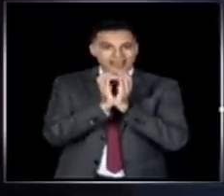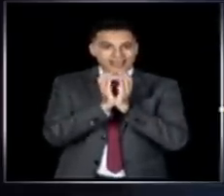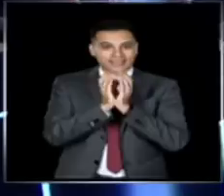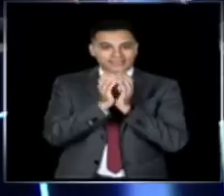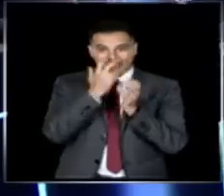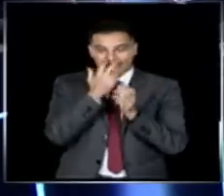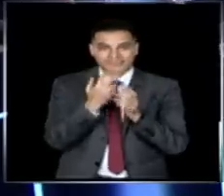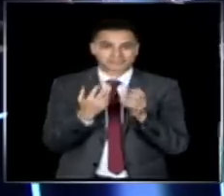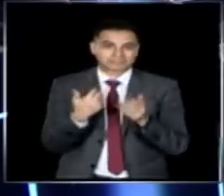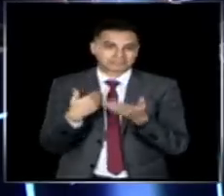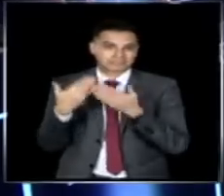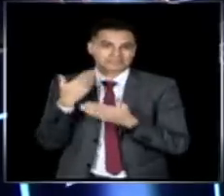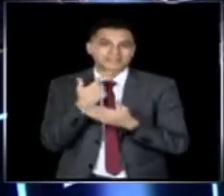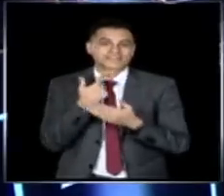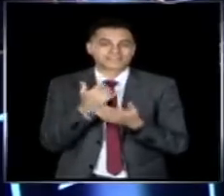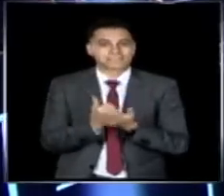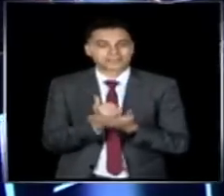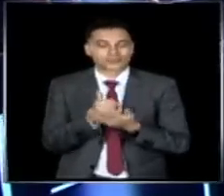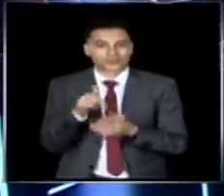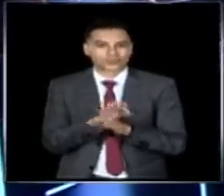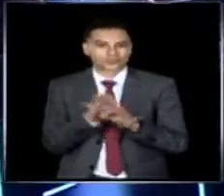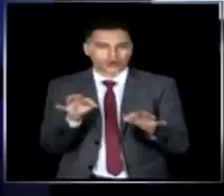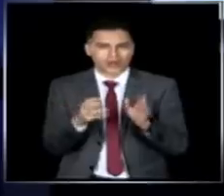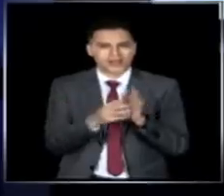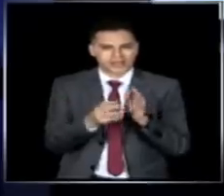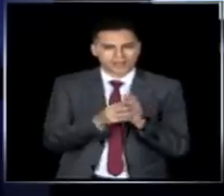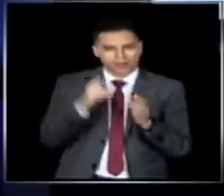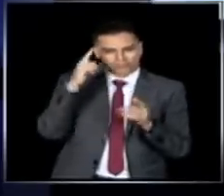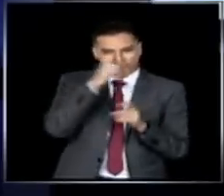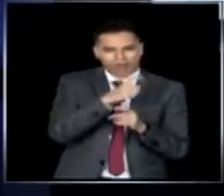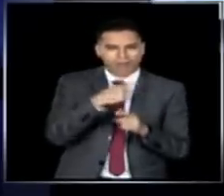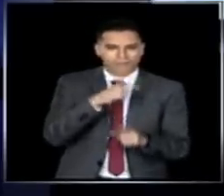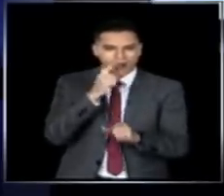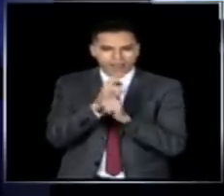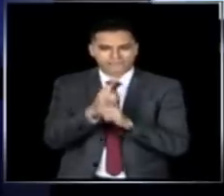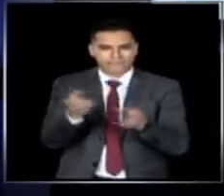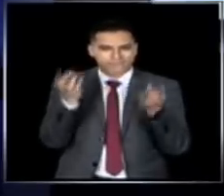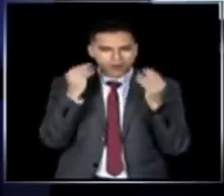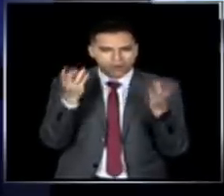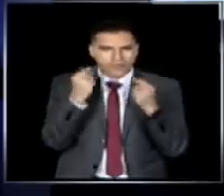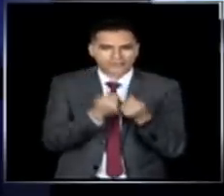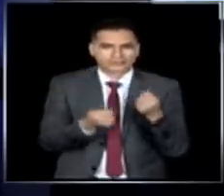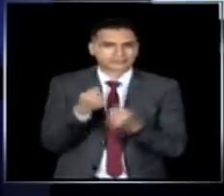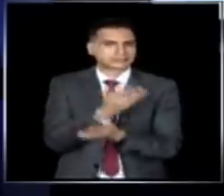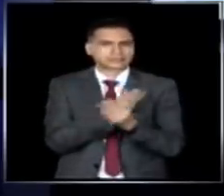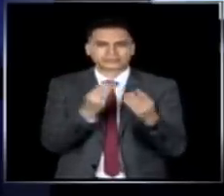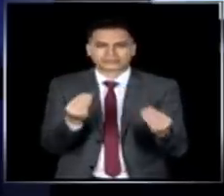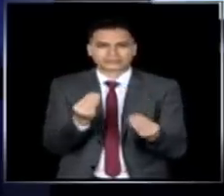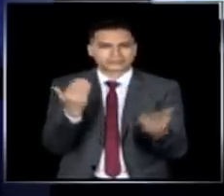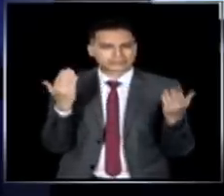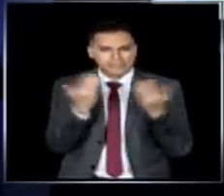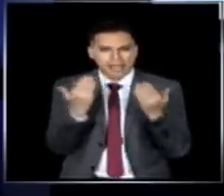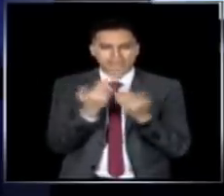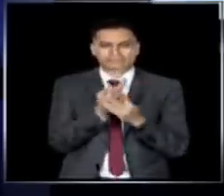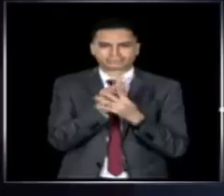جامعات وبنمثل محافظه كامله يعني، فبقى ضغط اعلى. بنتقابل كل اسبوع وبنجمع معلومات كتيره جدا، ويعني بندي